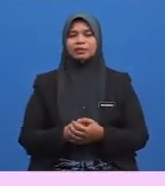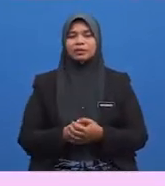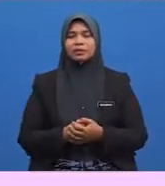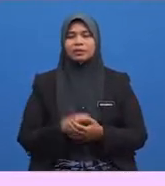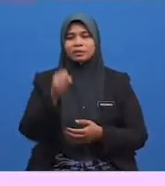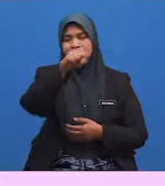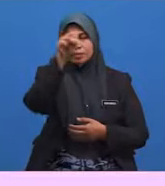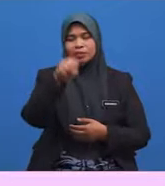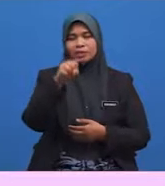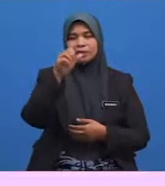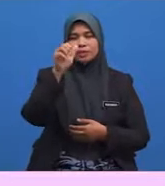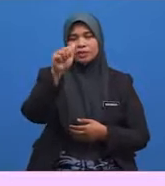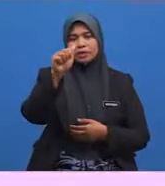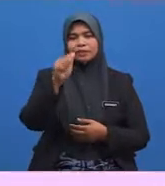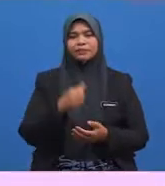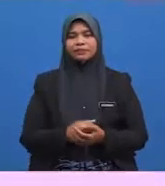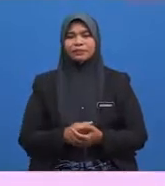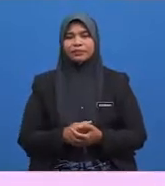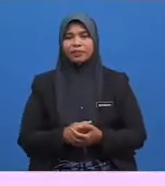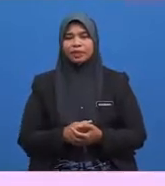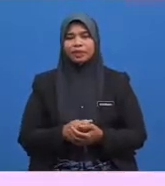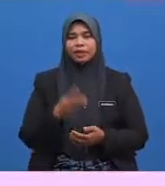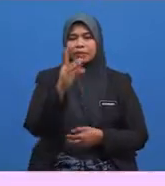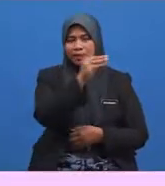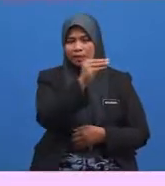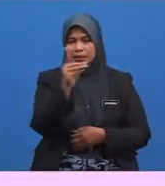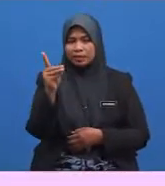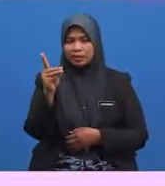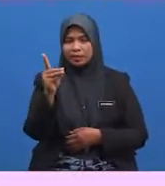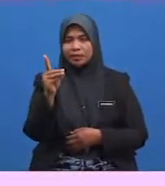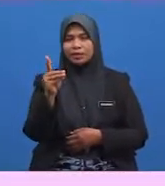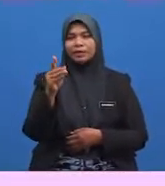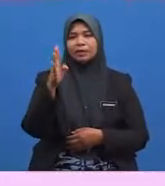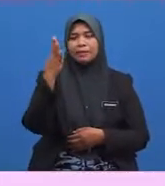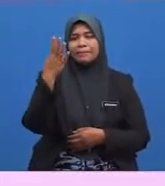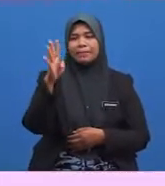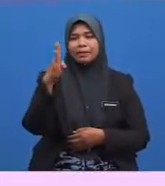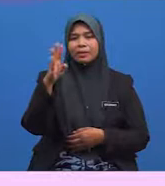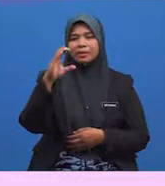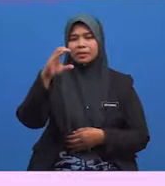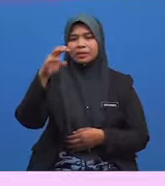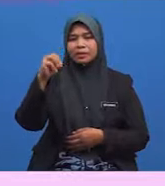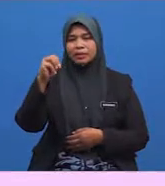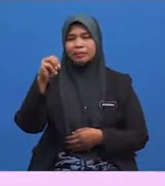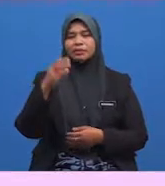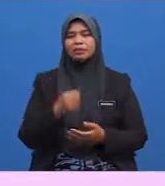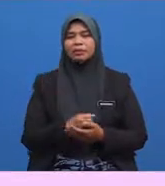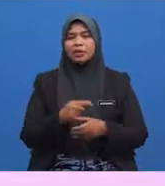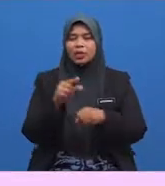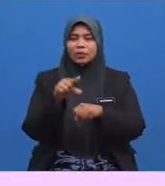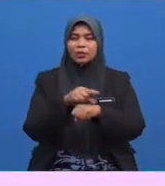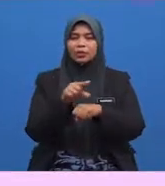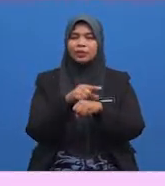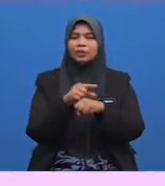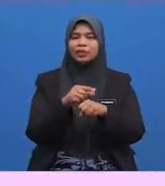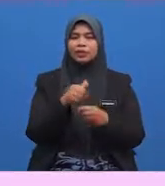A, jika diberi, ukuran diameter ialah 14 cm dan menggunakan